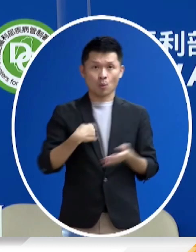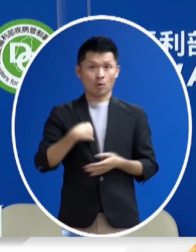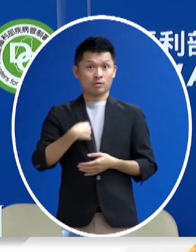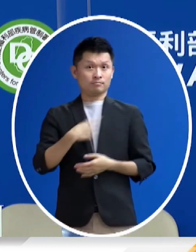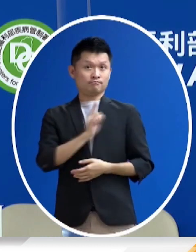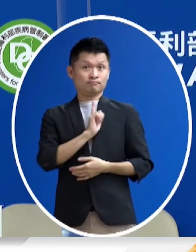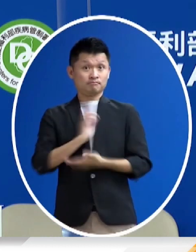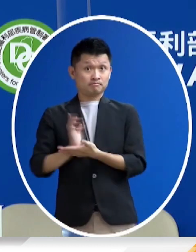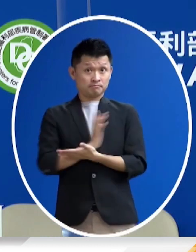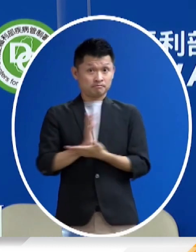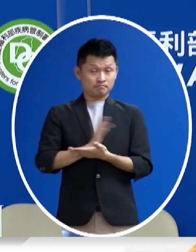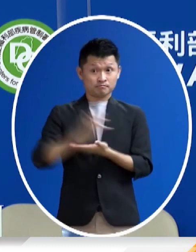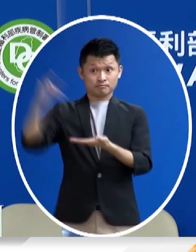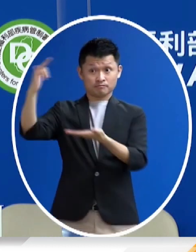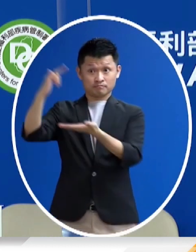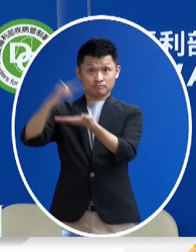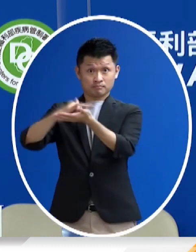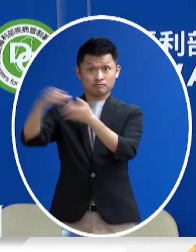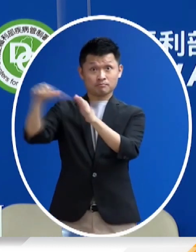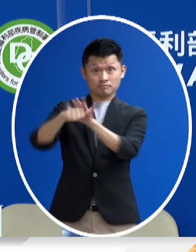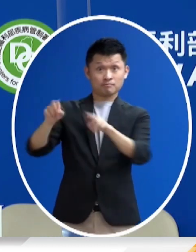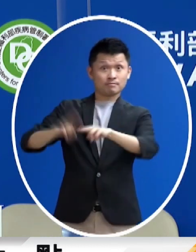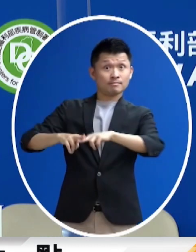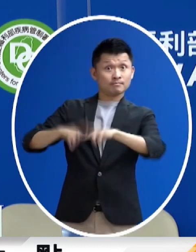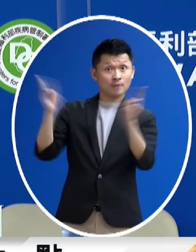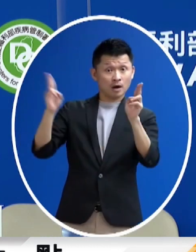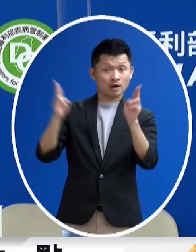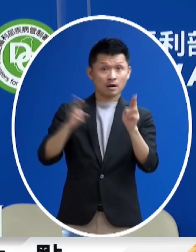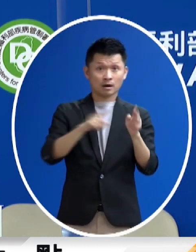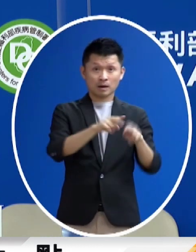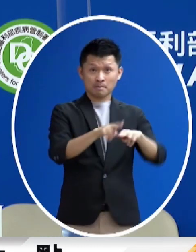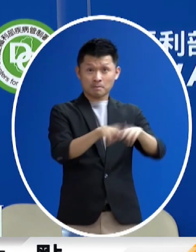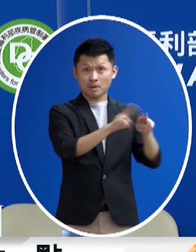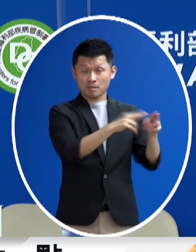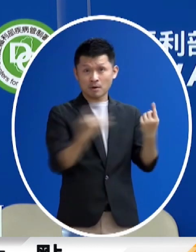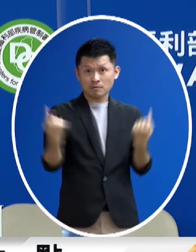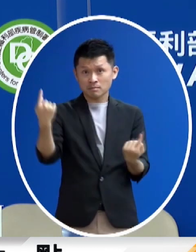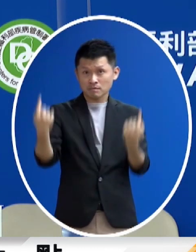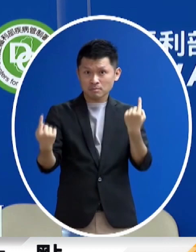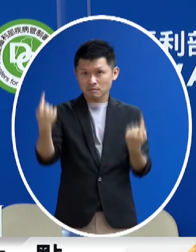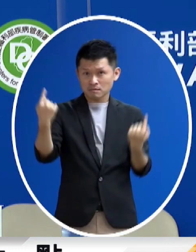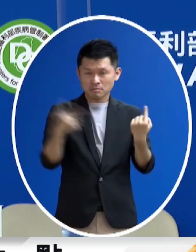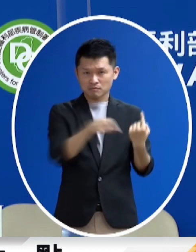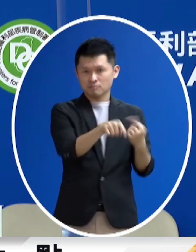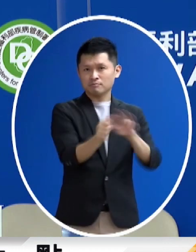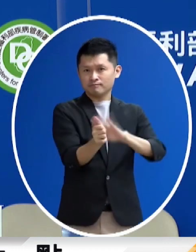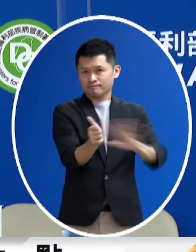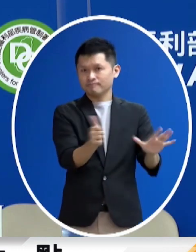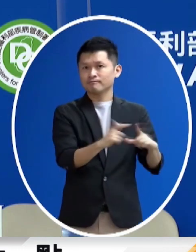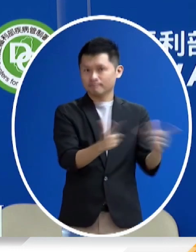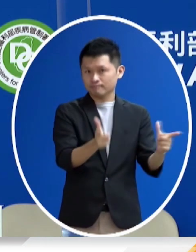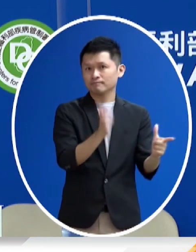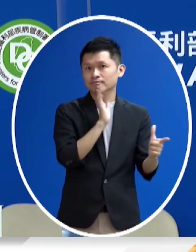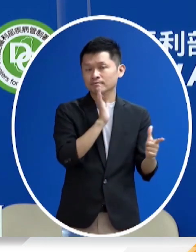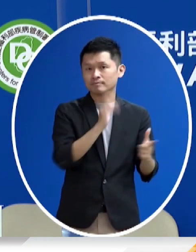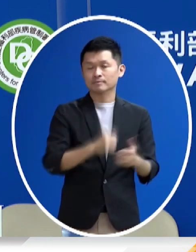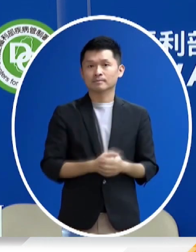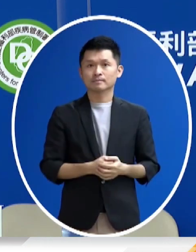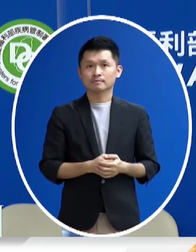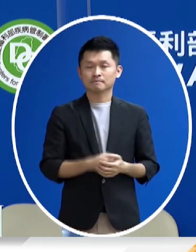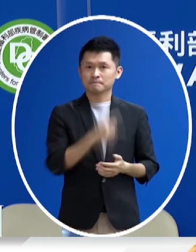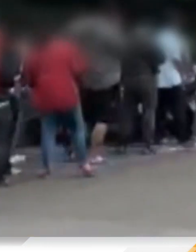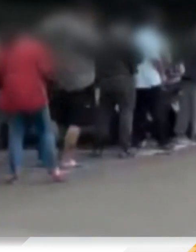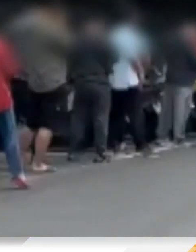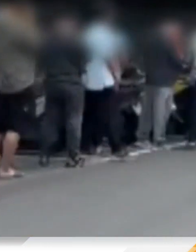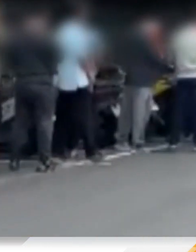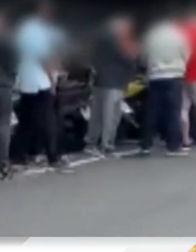是比边境解封对于我们的疫情影响是稍微再大一点，所以应该要再更